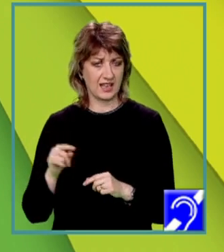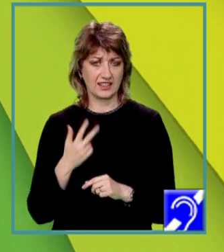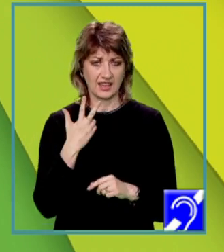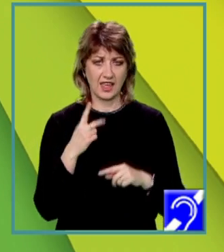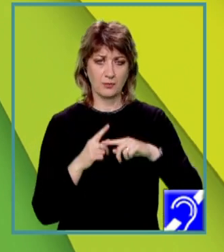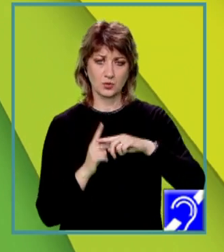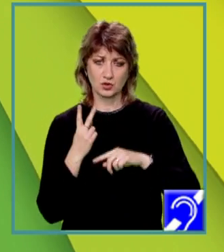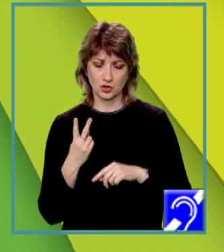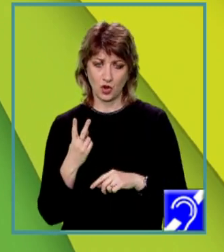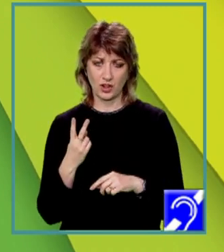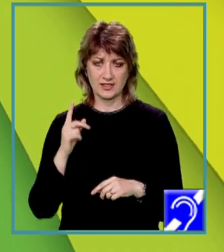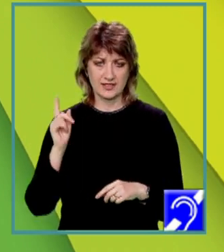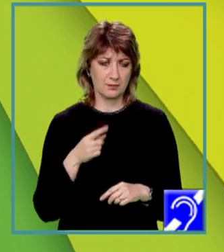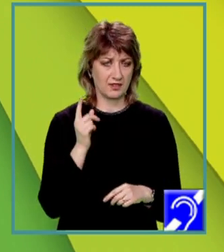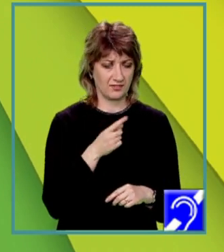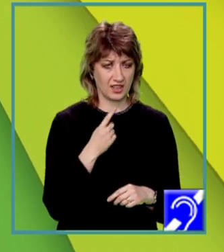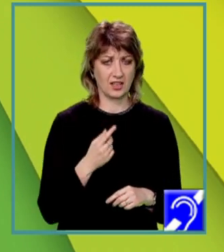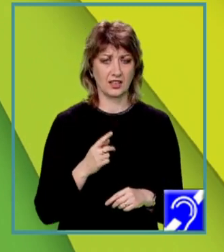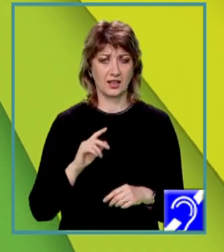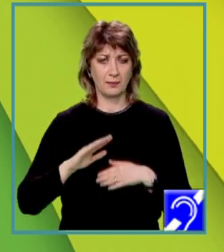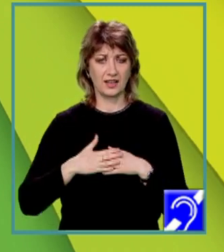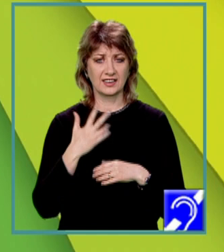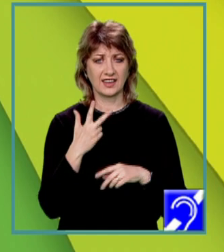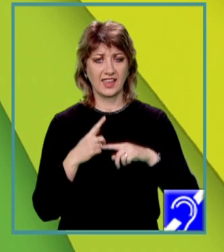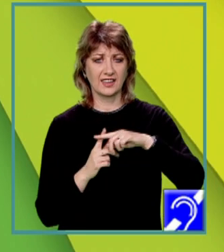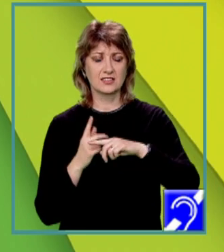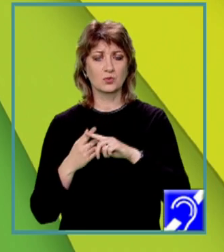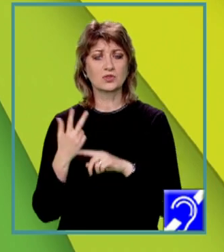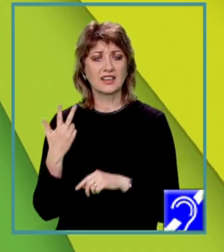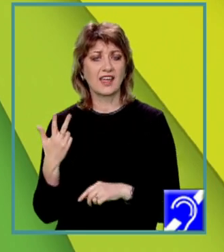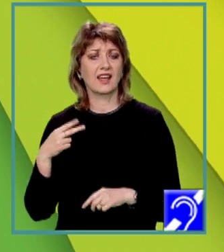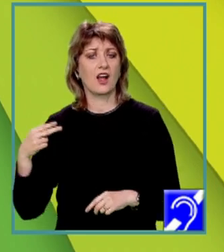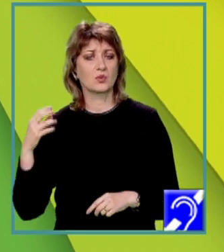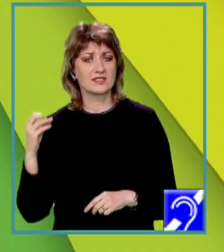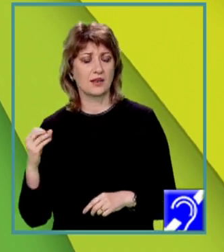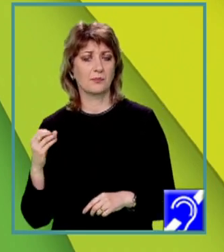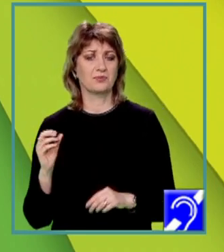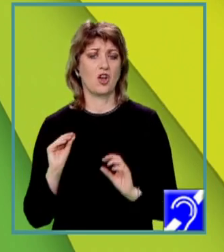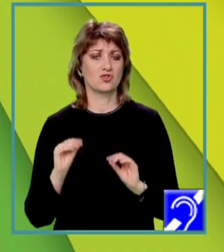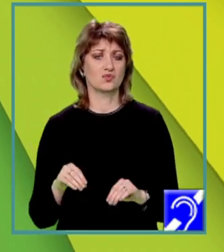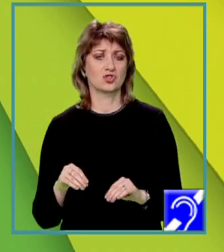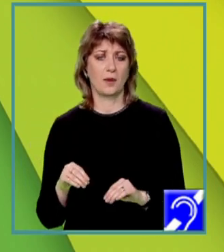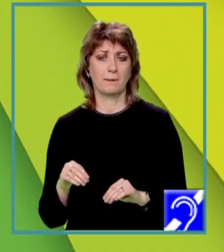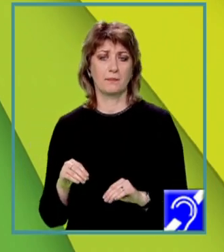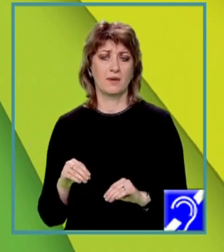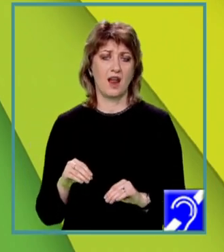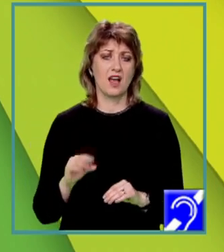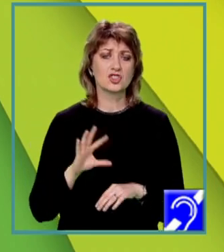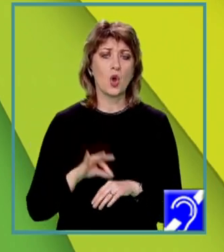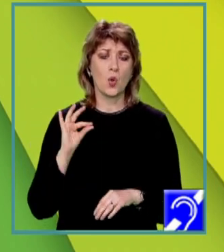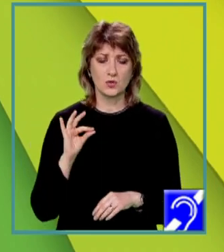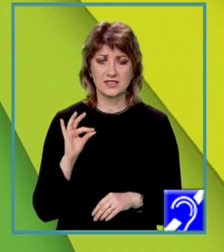dupa simplificare evidenta pe lângă 3x plus trei este egal cu zero ceea ce duce în mod normal la